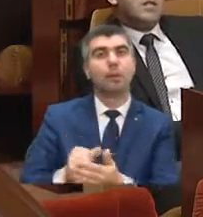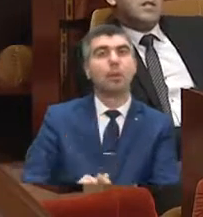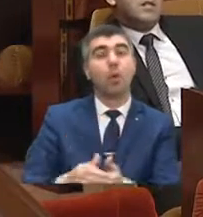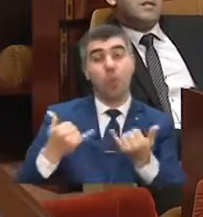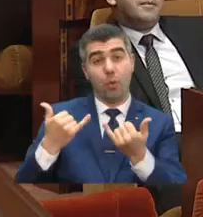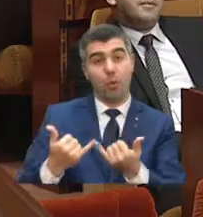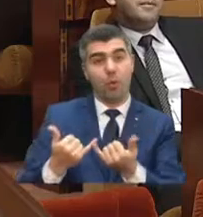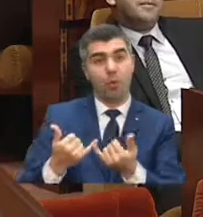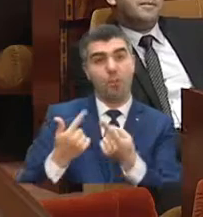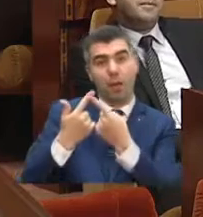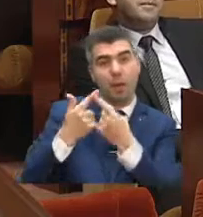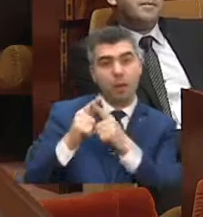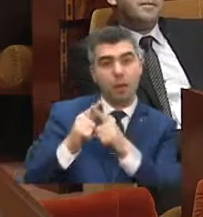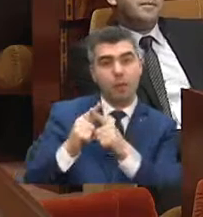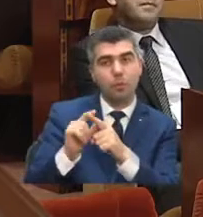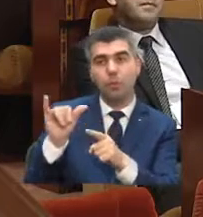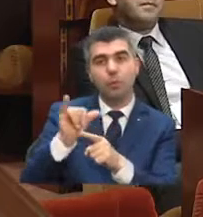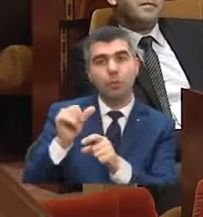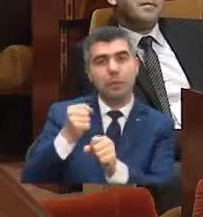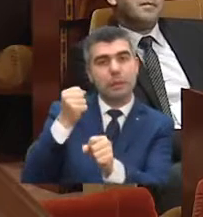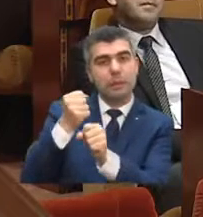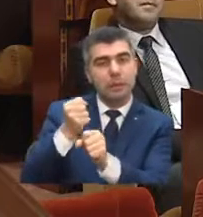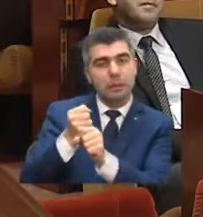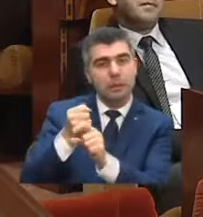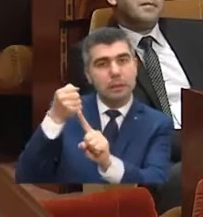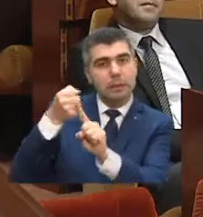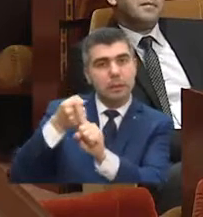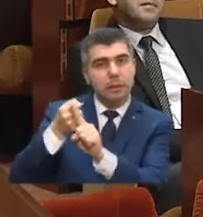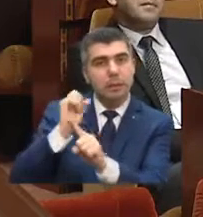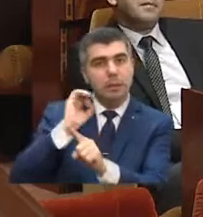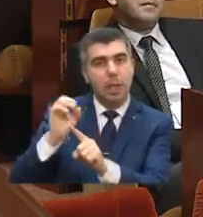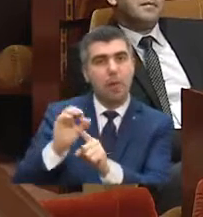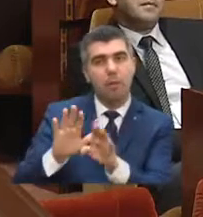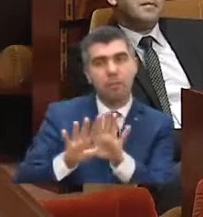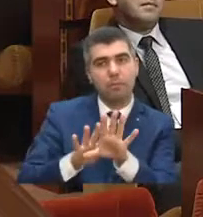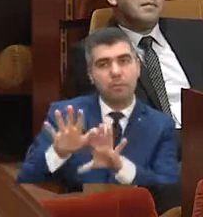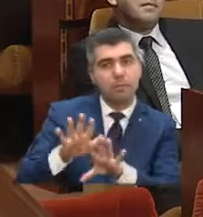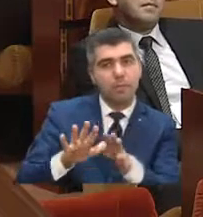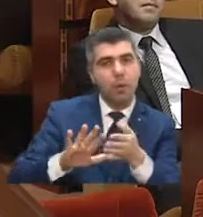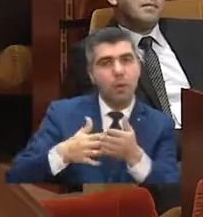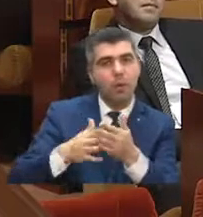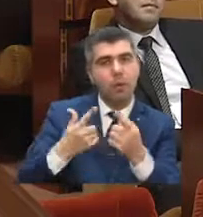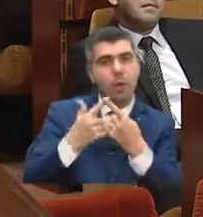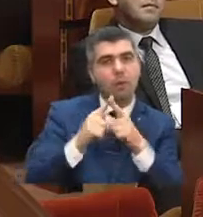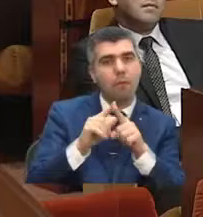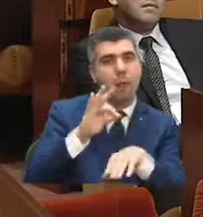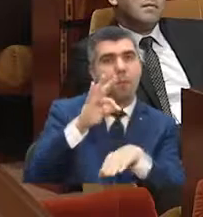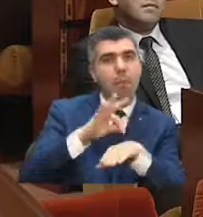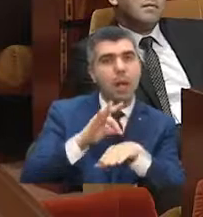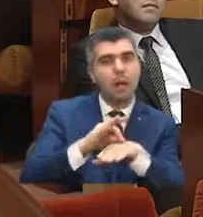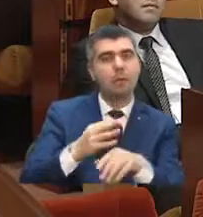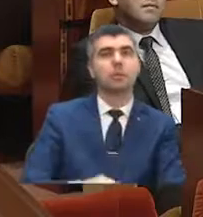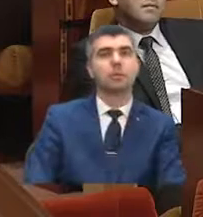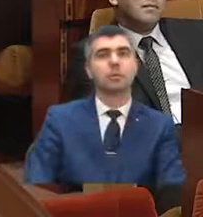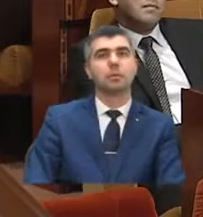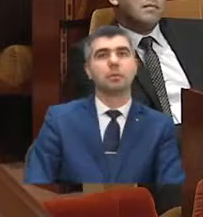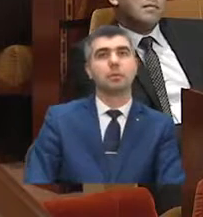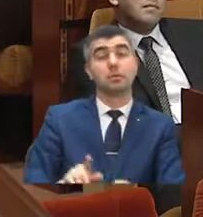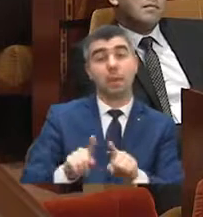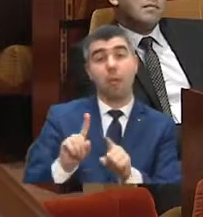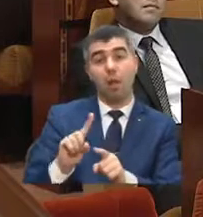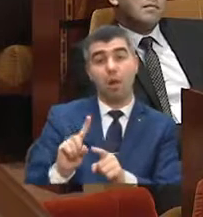لإظهار قدرتكم سيد الوزير على تعامل وتدبير ناجع لهذا الوضع، من حيث